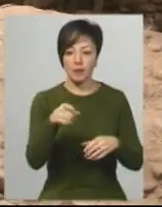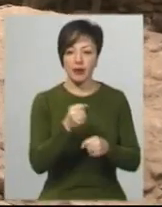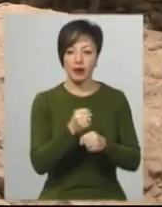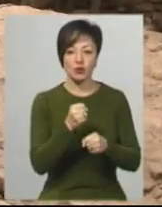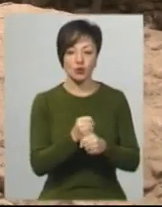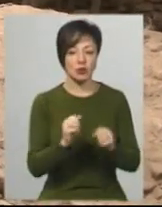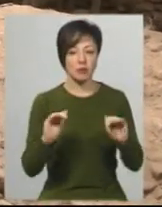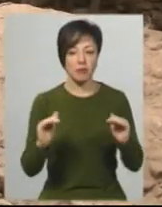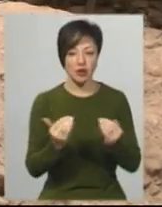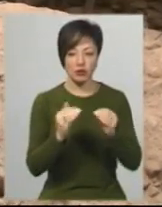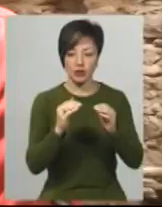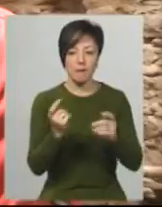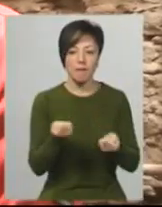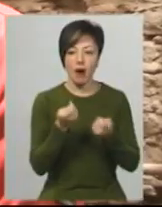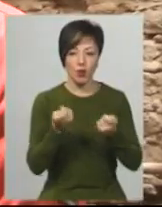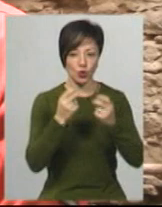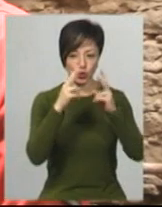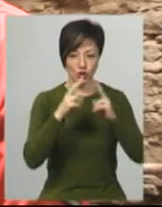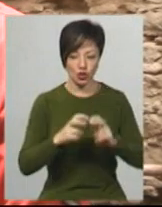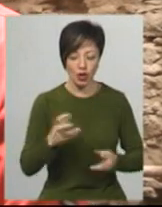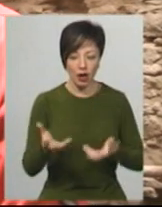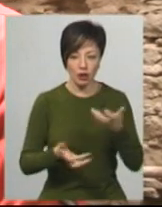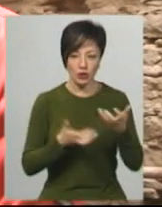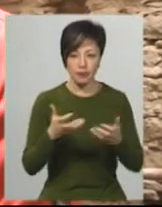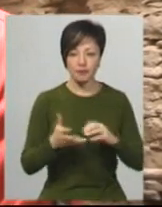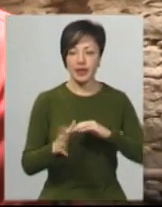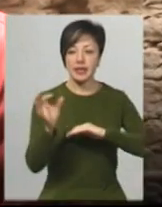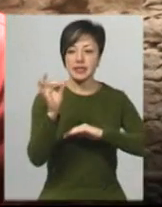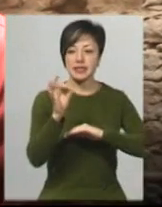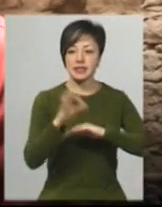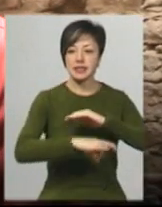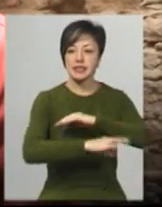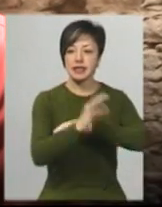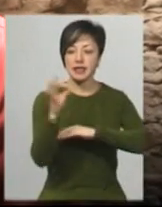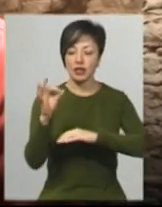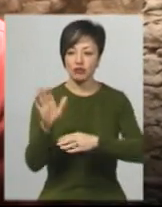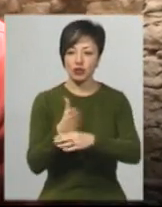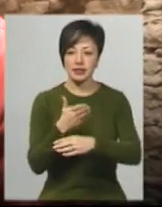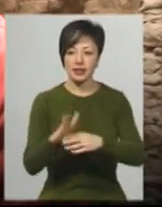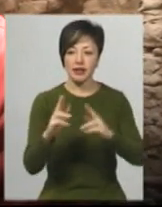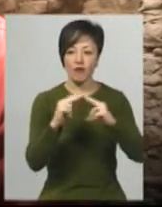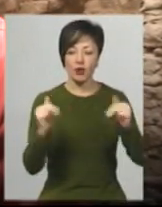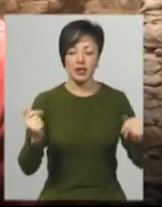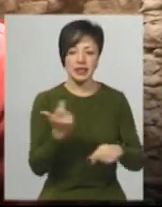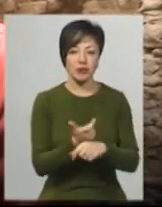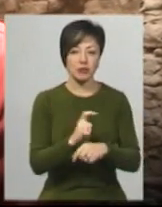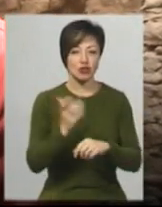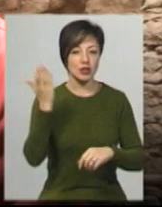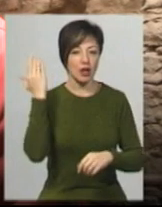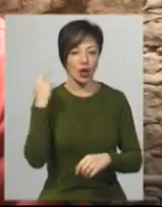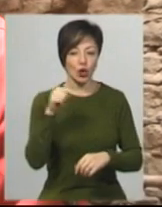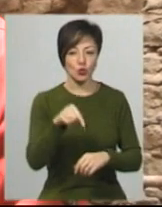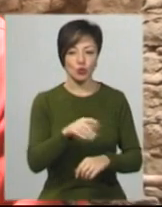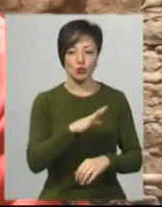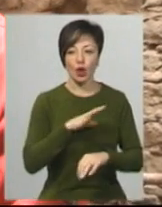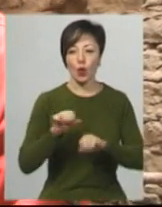працюють, найменш досліджена археологами. Східна частина фортеці є найбільш давньою. Ми знаємо, що тут були укріплення